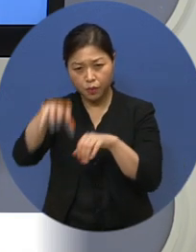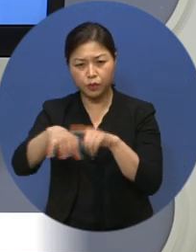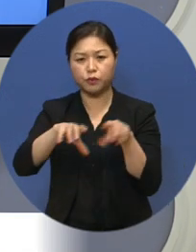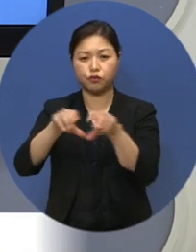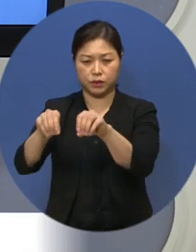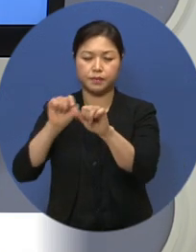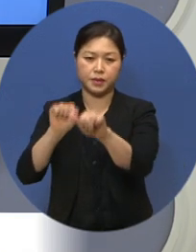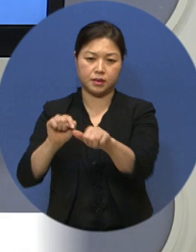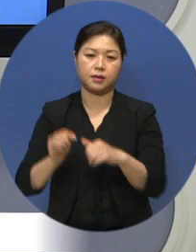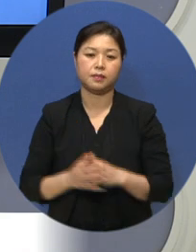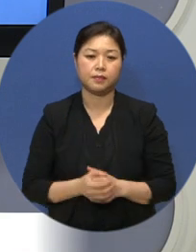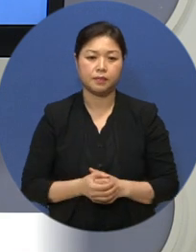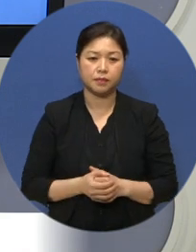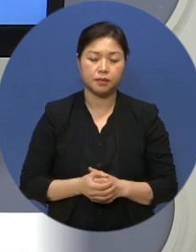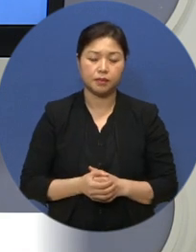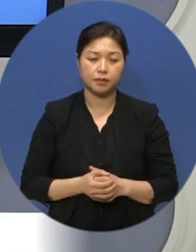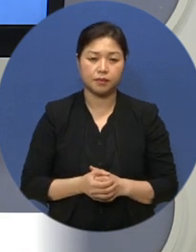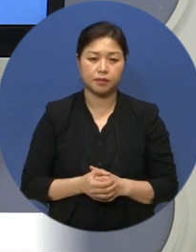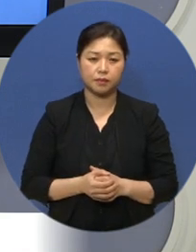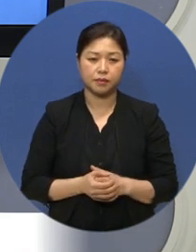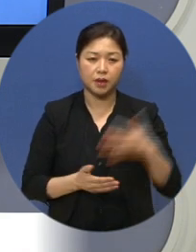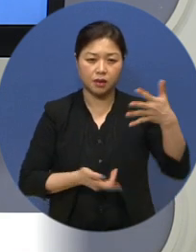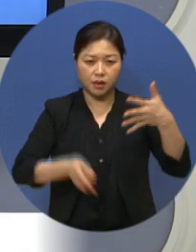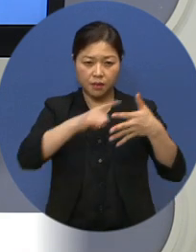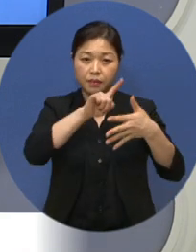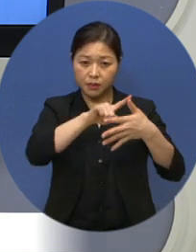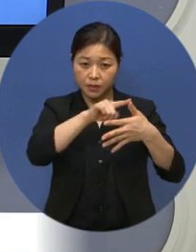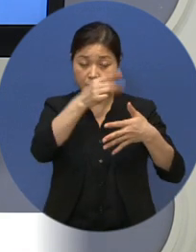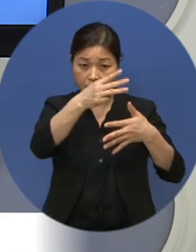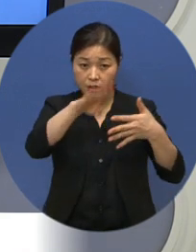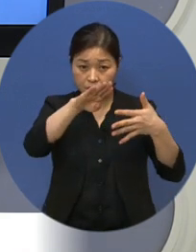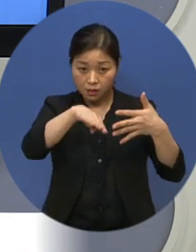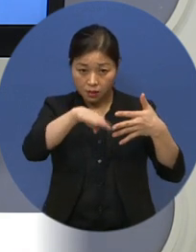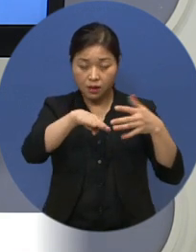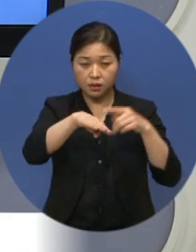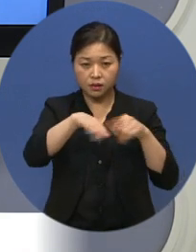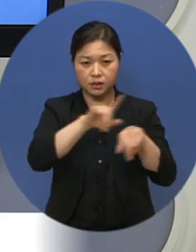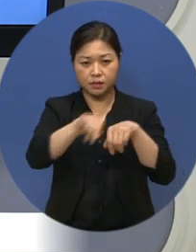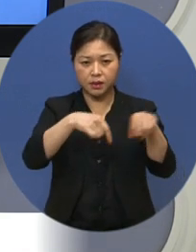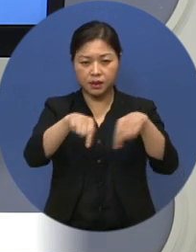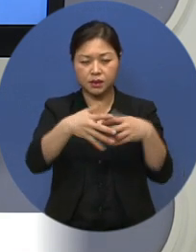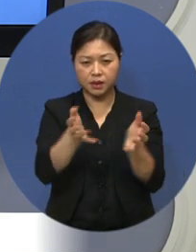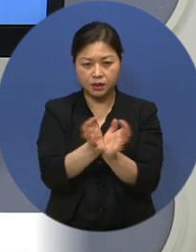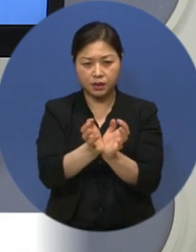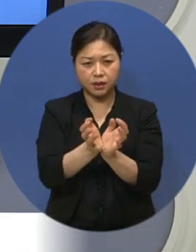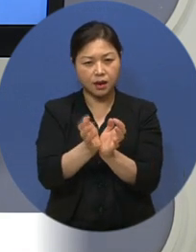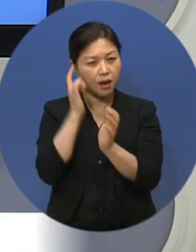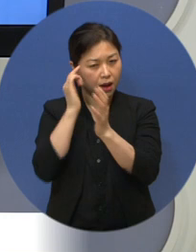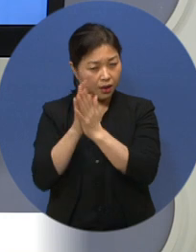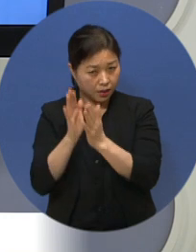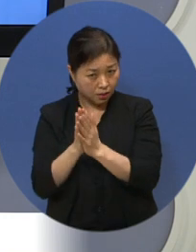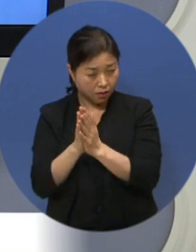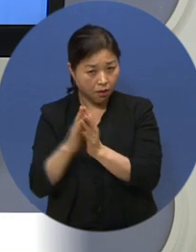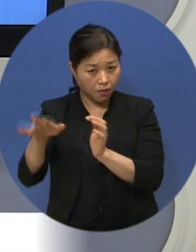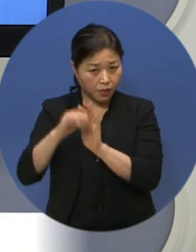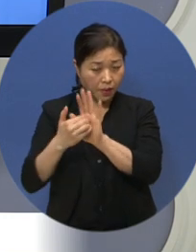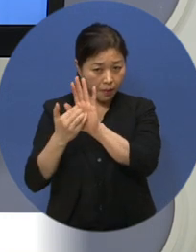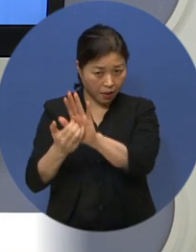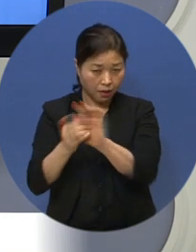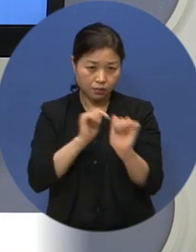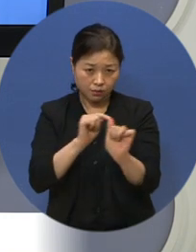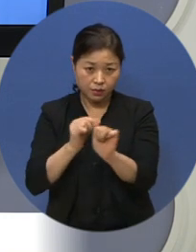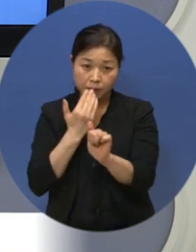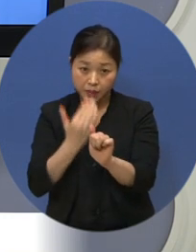되는데요 3단계 전까지는 지방자치 단체별로 자율적으로 방역 조치를 완화해 시행할 수